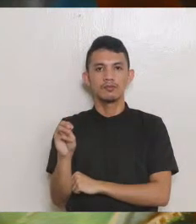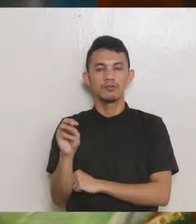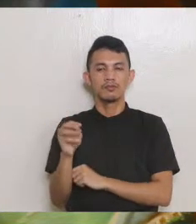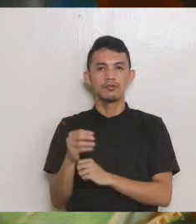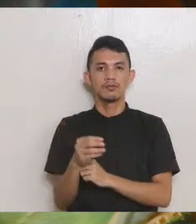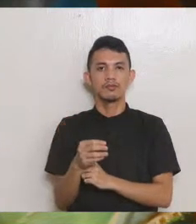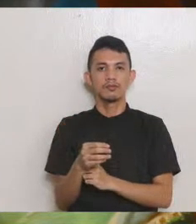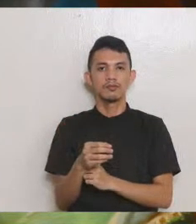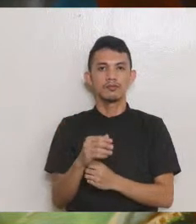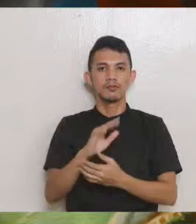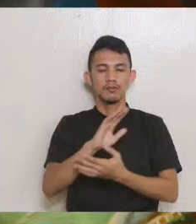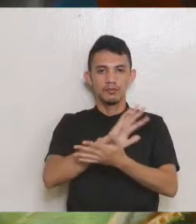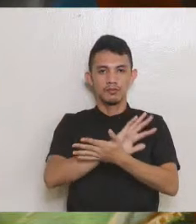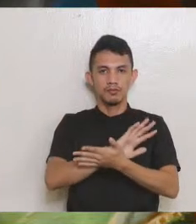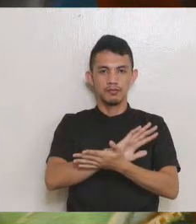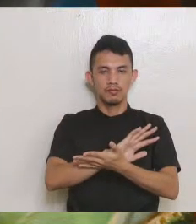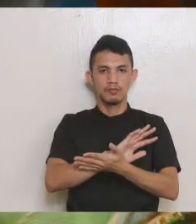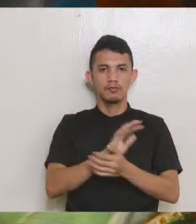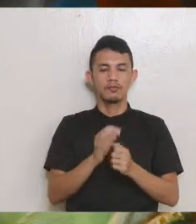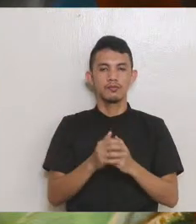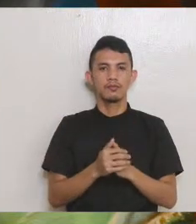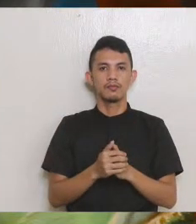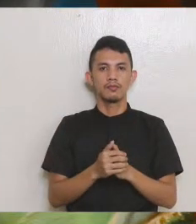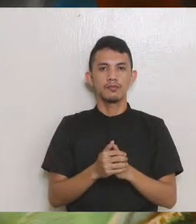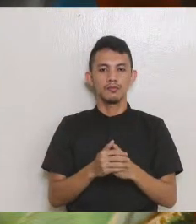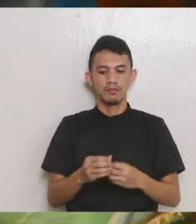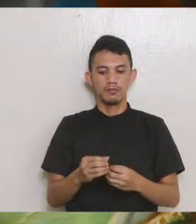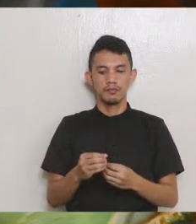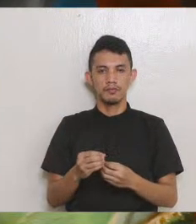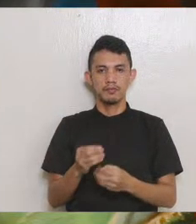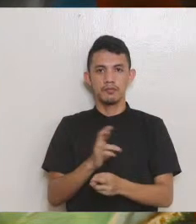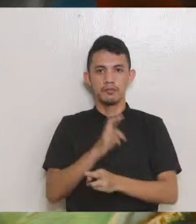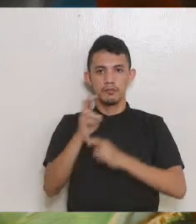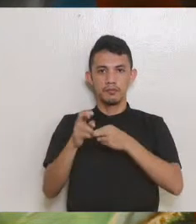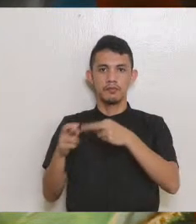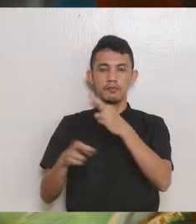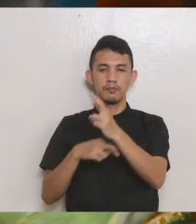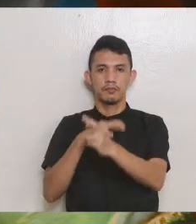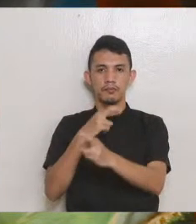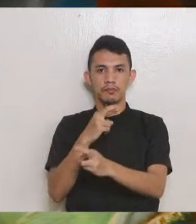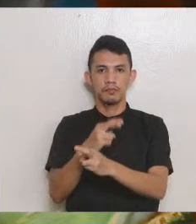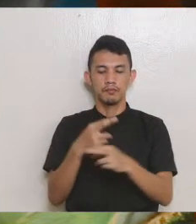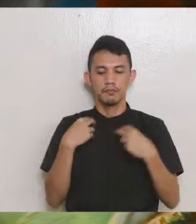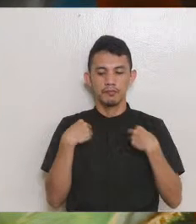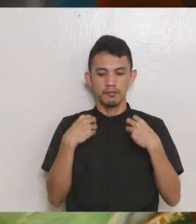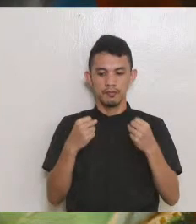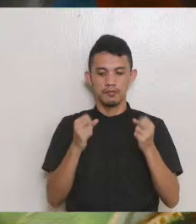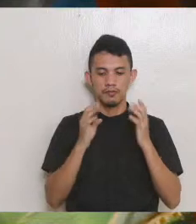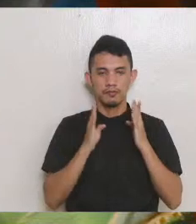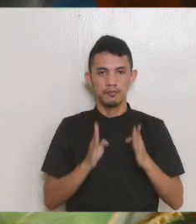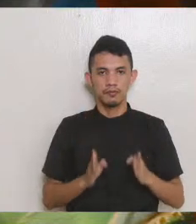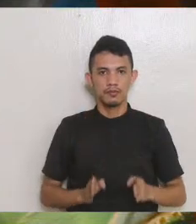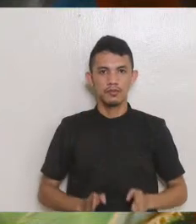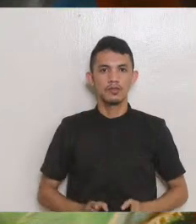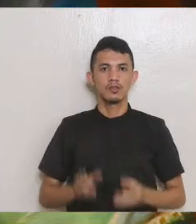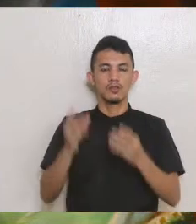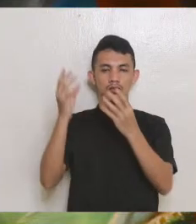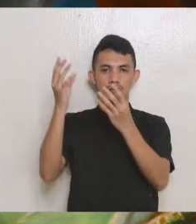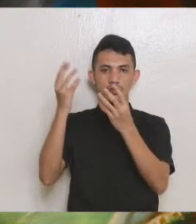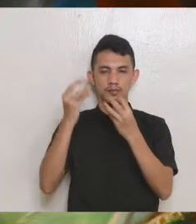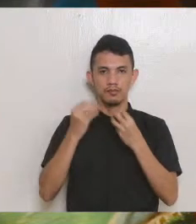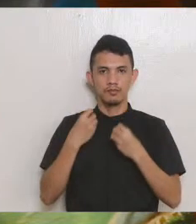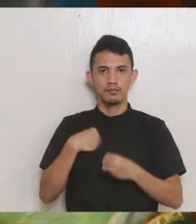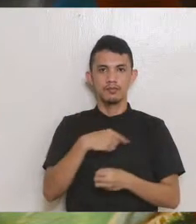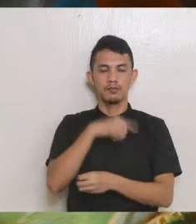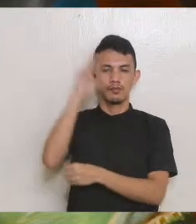pandemya. Mahatag unta pagbalik ang kapiskay sa ilang panglawas. Itanyag kanamo ang grasya nga